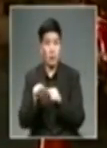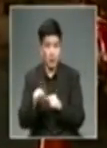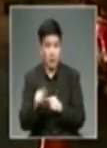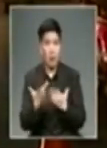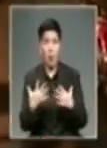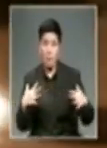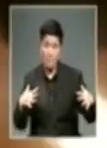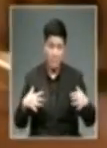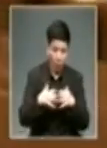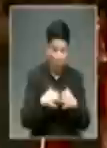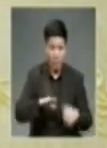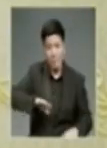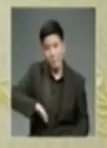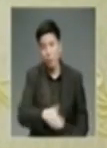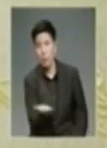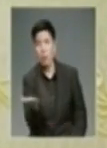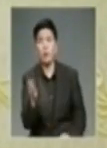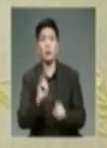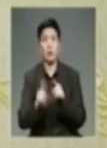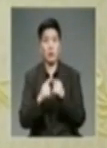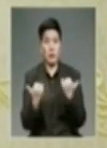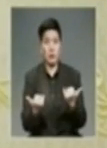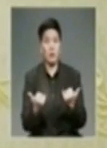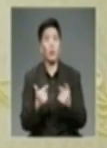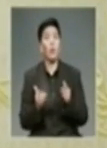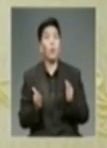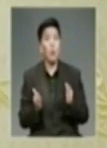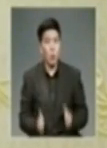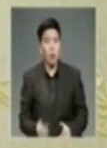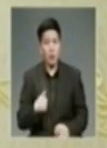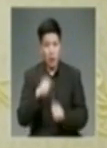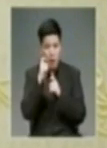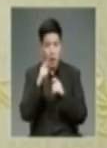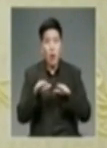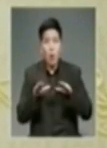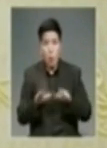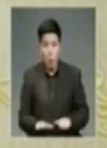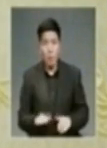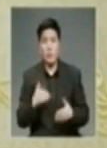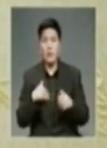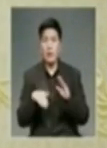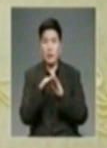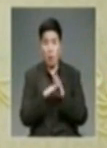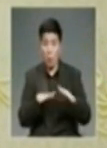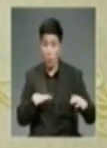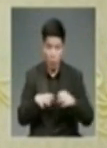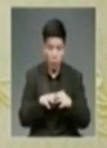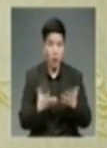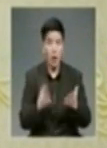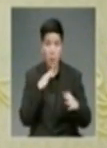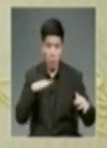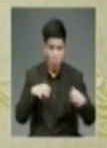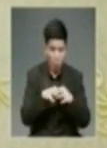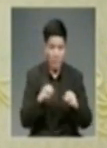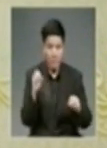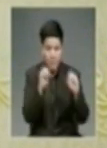ชนกันบ้างคว่ำบ้างอะไรบ้างในส่วนของคนก็ต้องลดอันตรายมันมี2ขั้นตอนอยู่นะครับชนคือชนแต่เมื่อชนแล้วจะปล